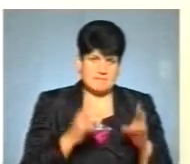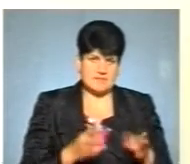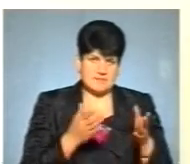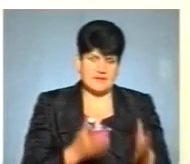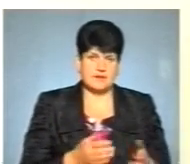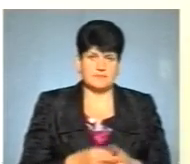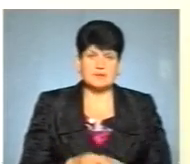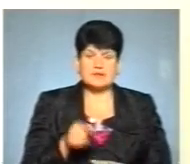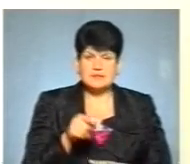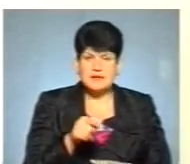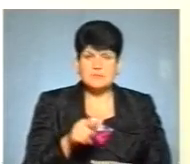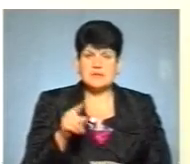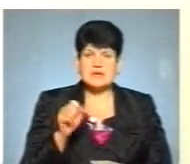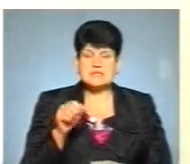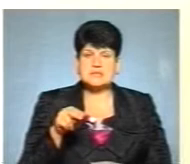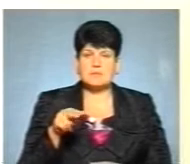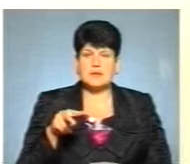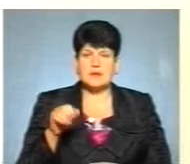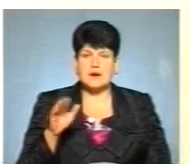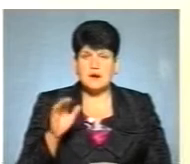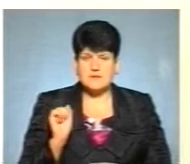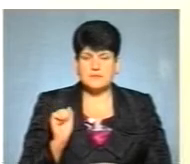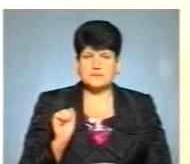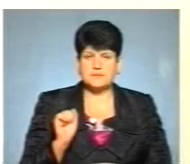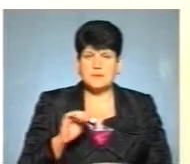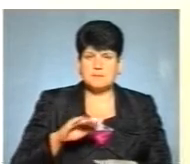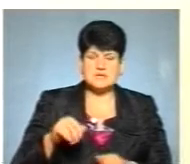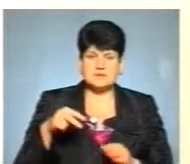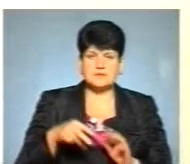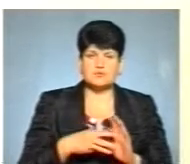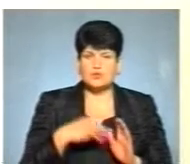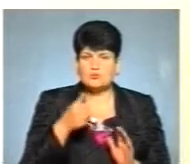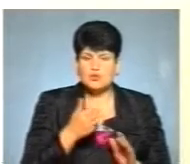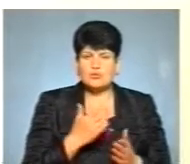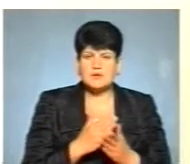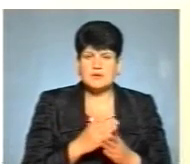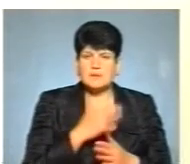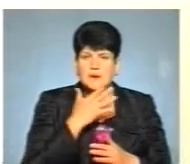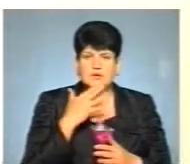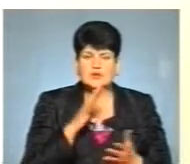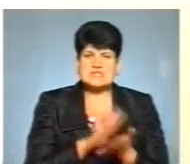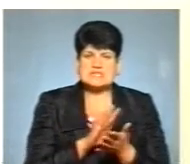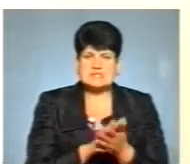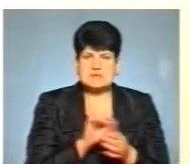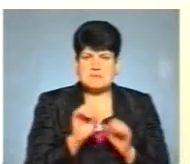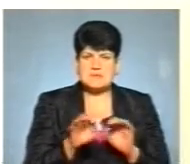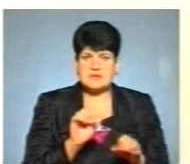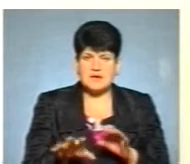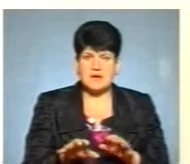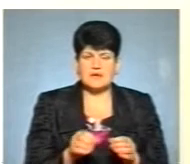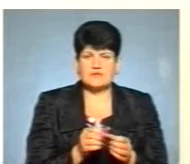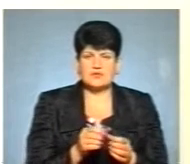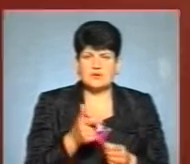на заплаву нанесено впродовж останніх, після 2008 року, велика кількість сміття. І воно